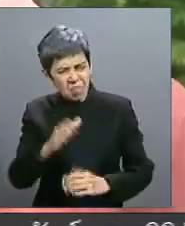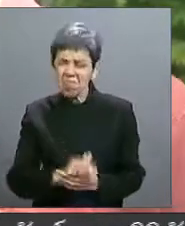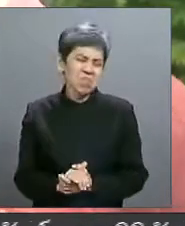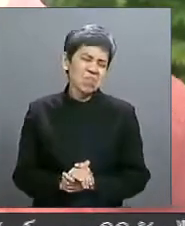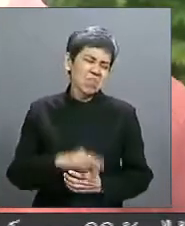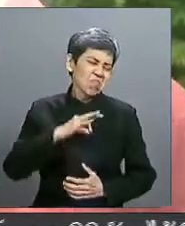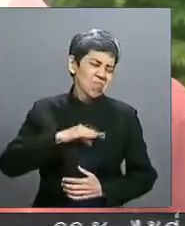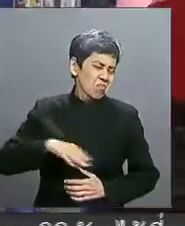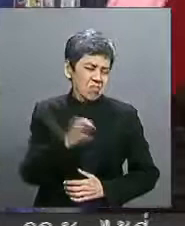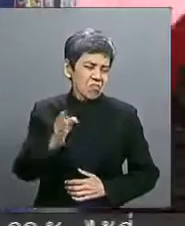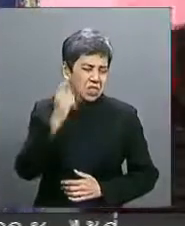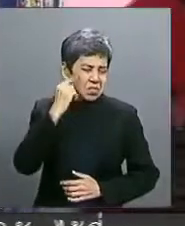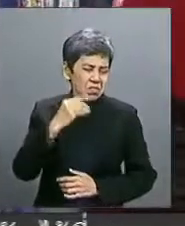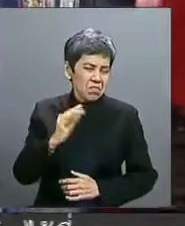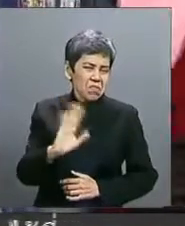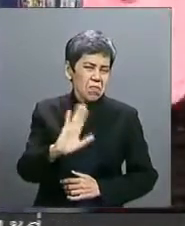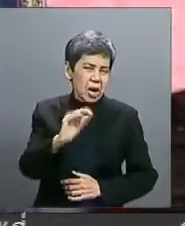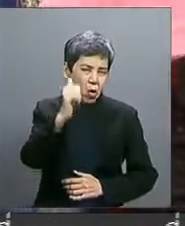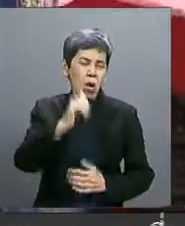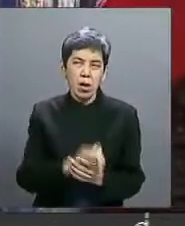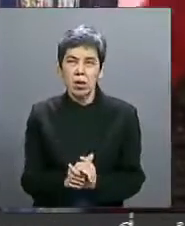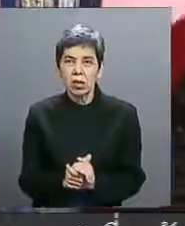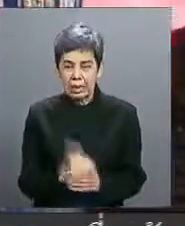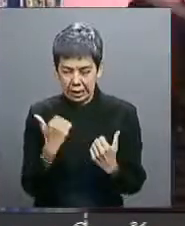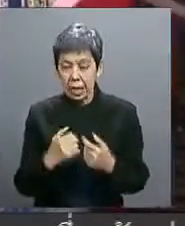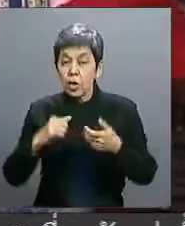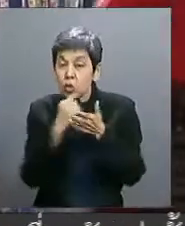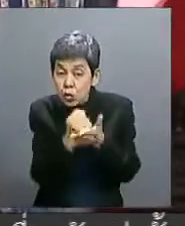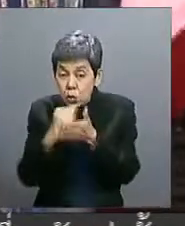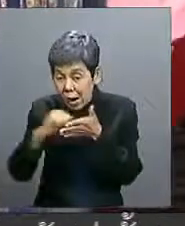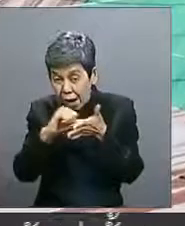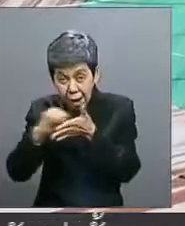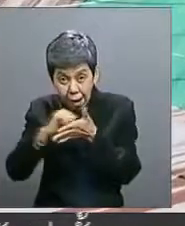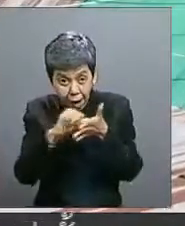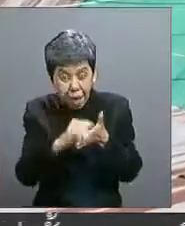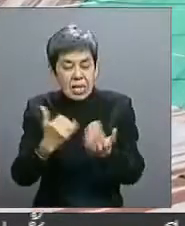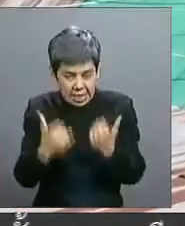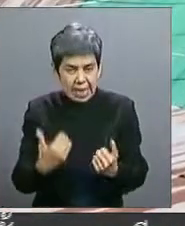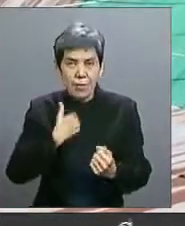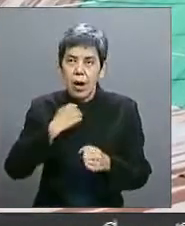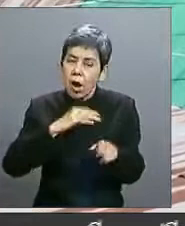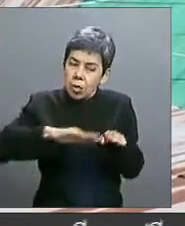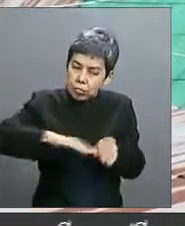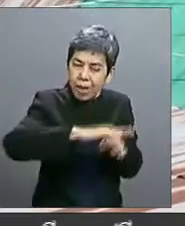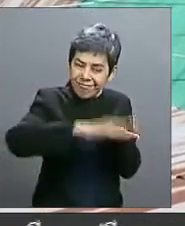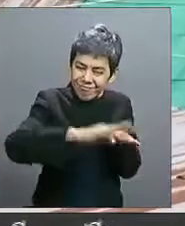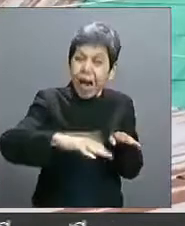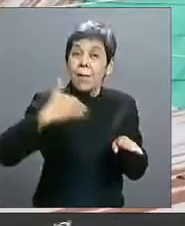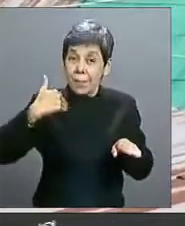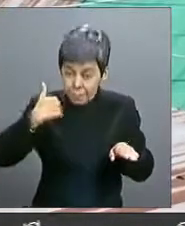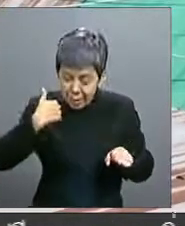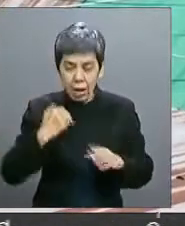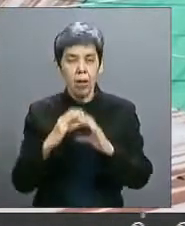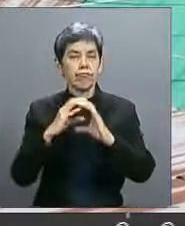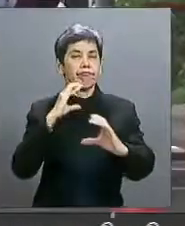กับการขึ้นพระธาตุดอยสุเทพ สำหรับการแก้ปัญหาเบื้องต้นแม้จะมีลานจอดรถขนาดใหญ่แต่รถบัส